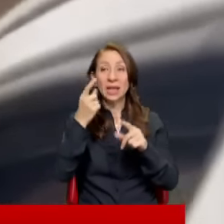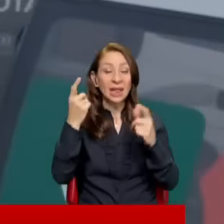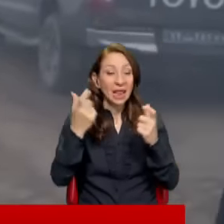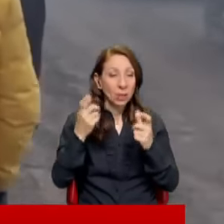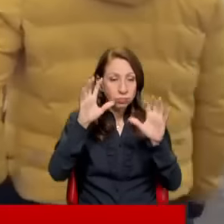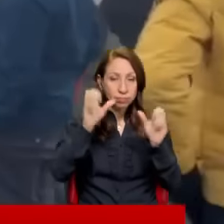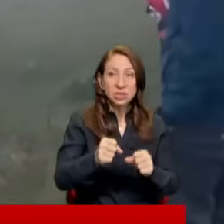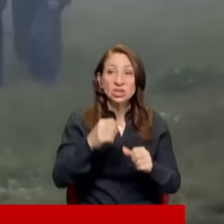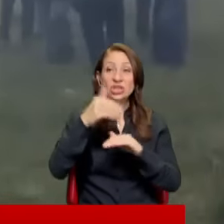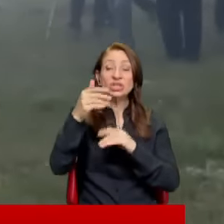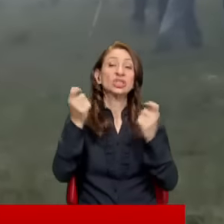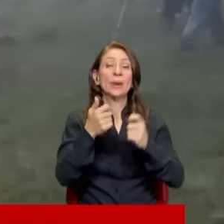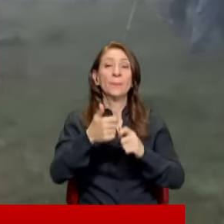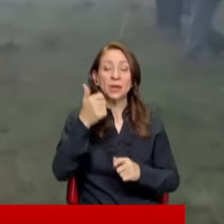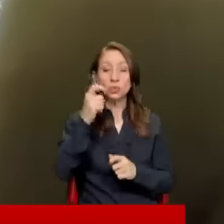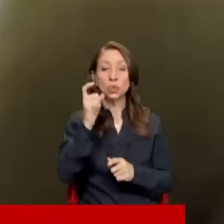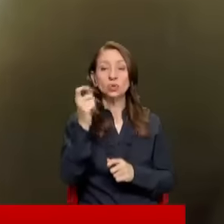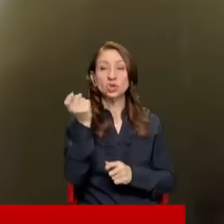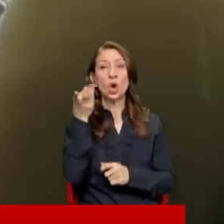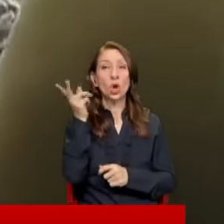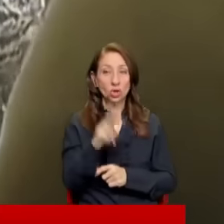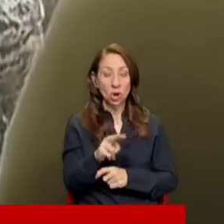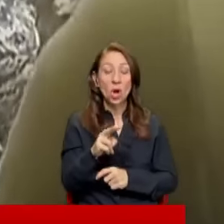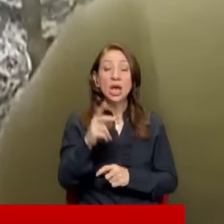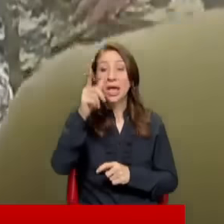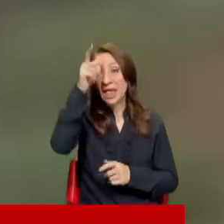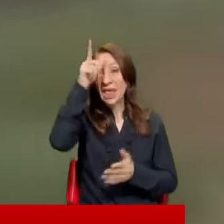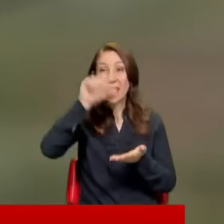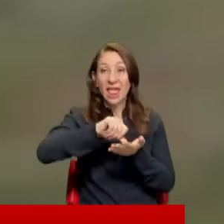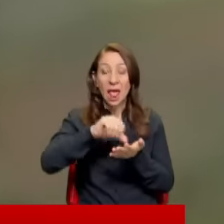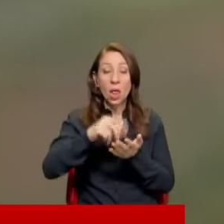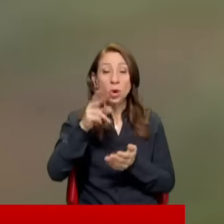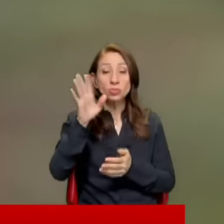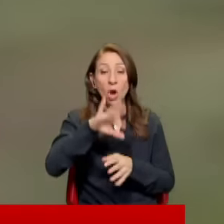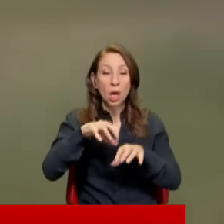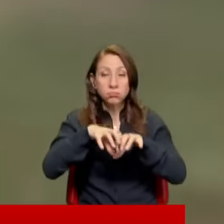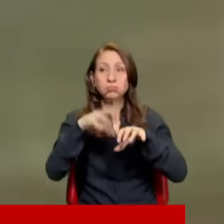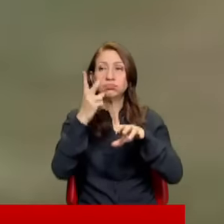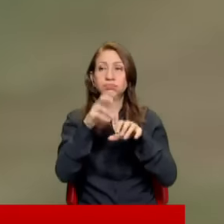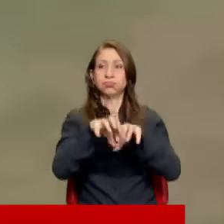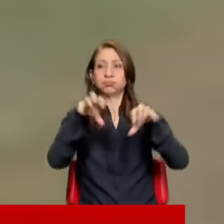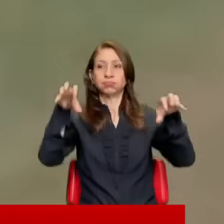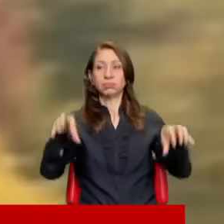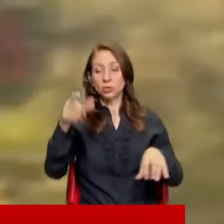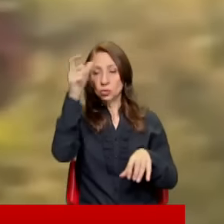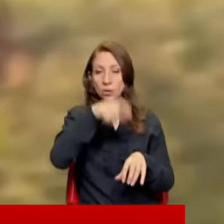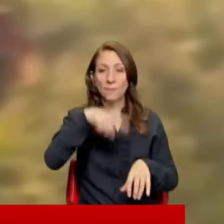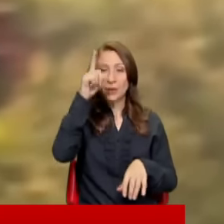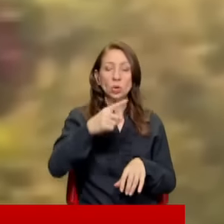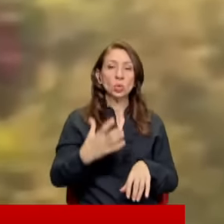Dışişleri Bakanı ile birlikte 9 kişi öldü İran Ölüm sonrası ikiye bölünürken Türkiye'de